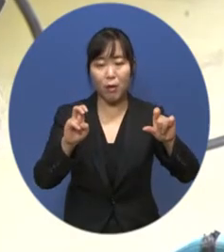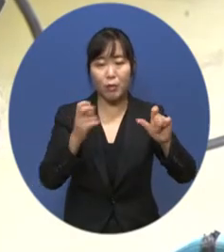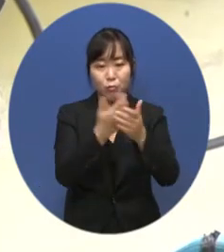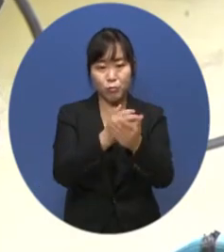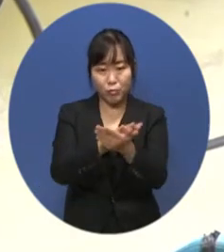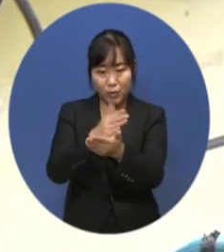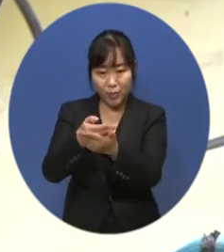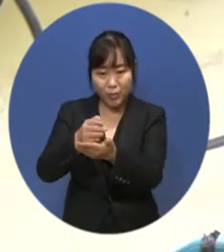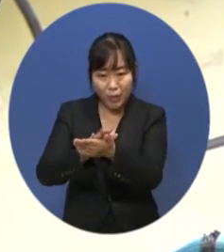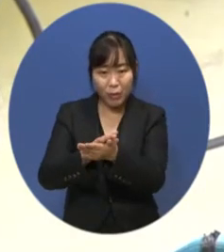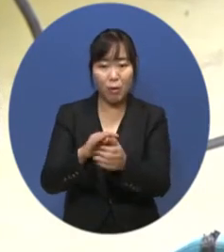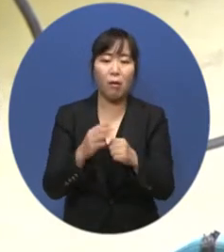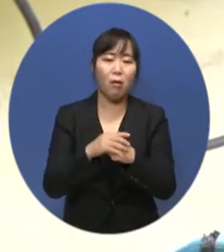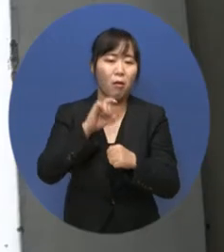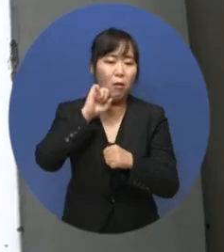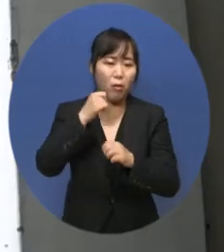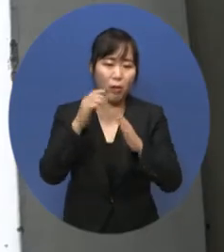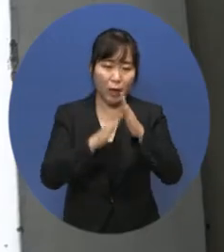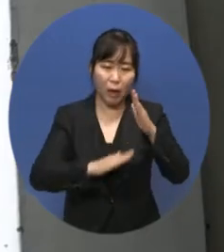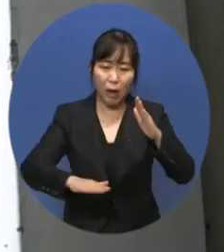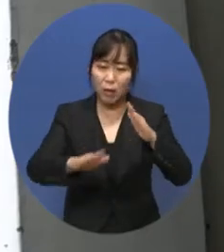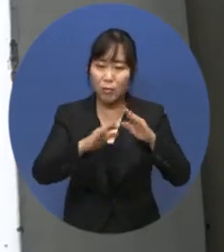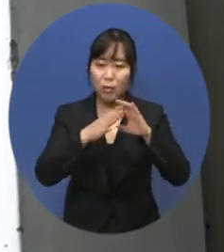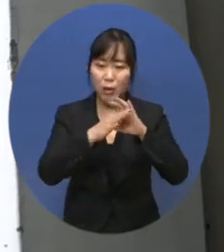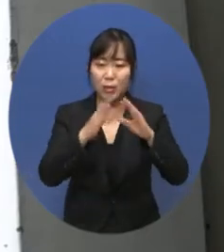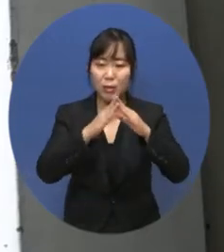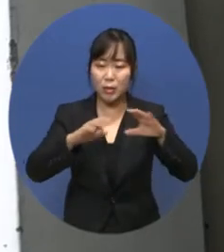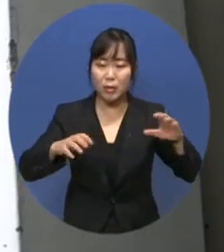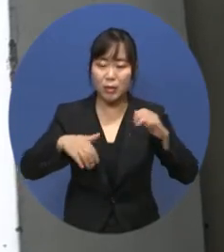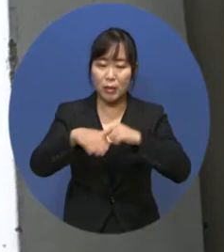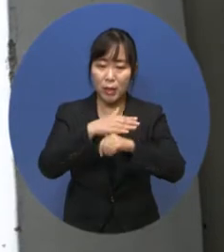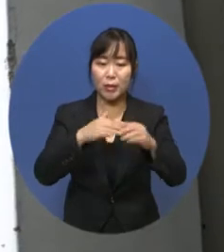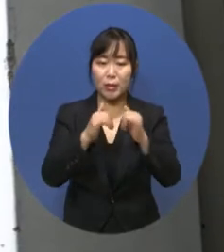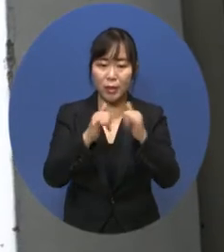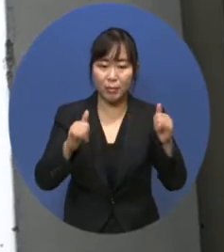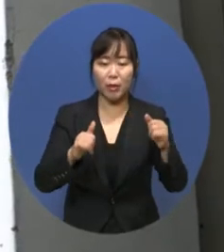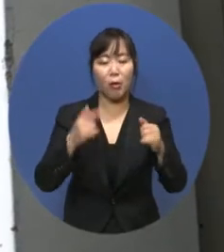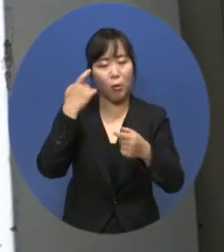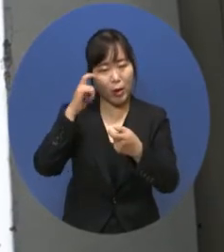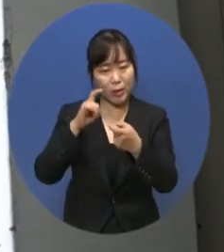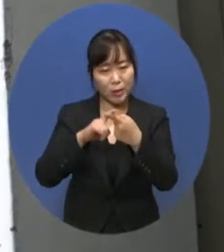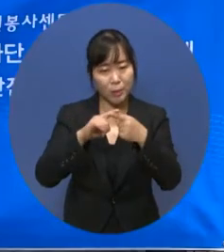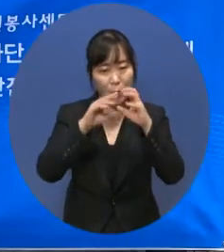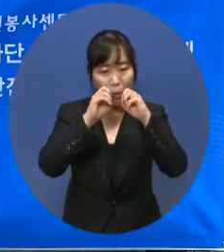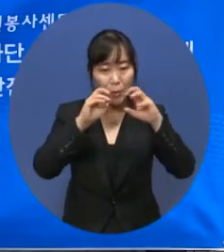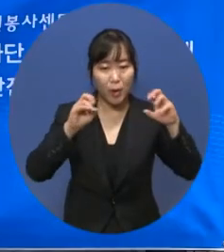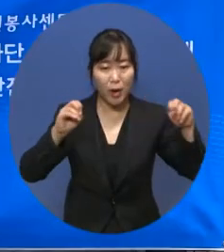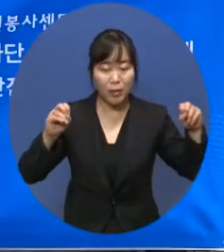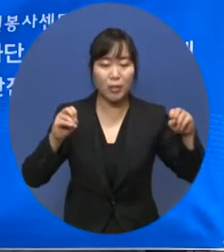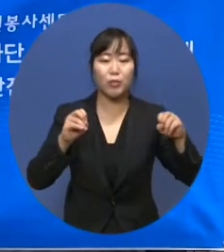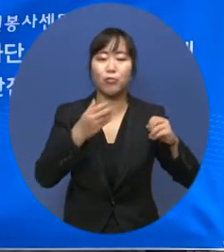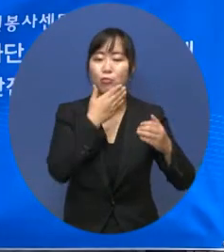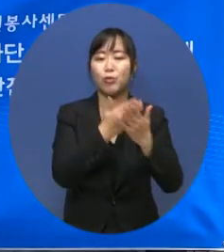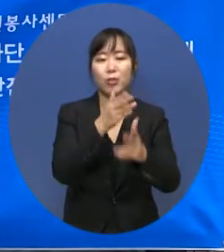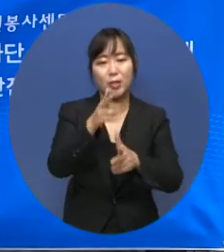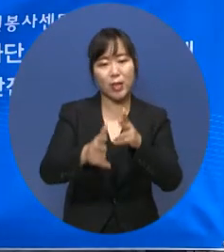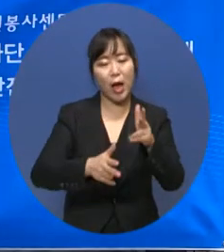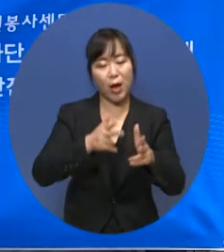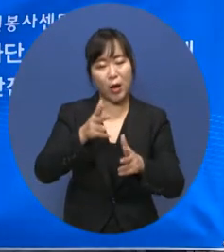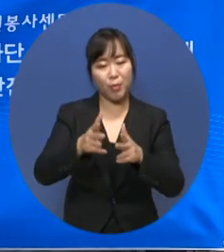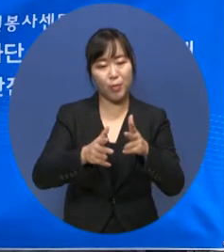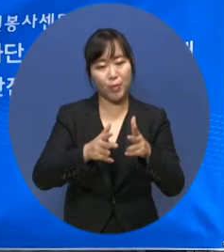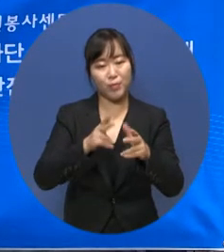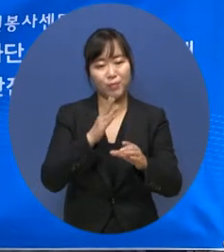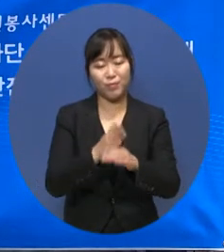실시하며 소외계층을 향한 지역주민들의 이웃사랑과 관심을 전파하는 주요 사업으로